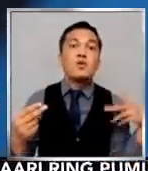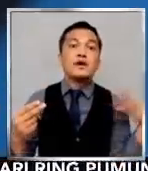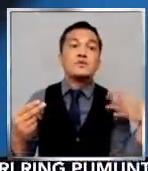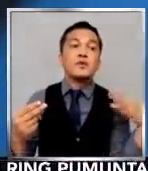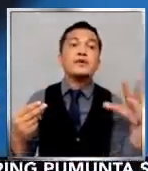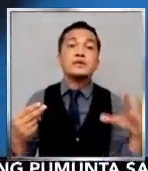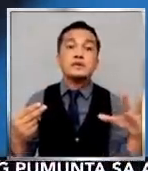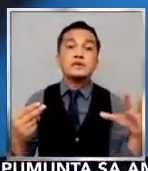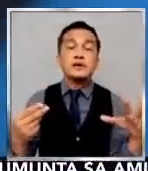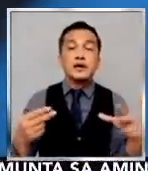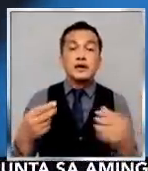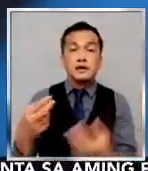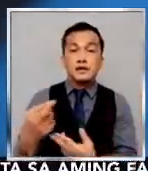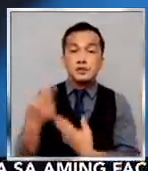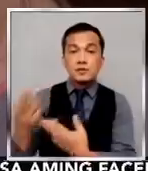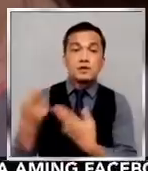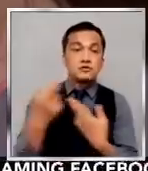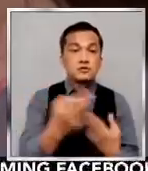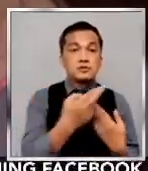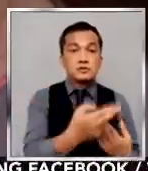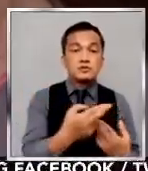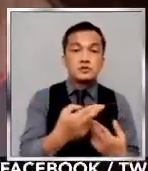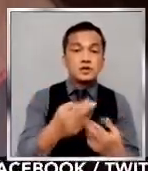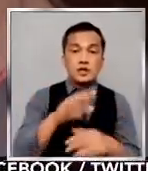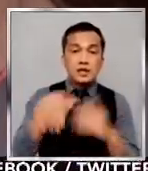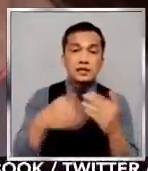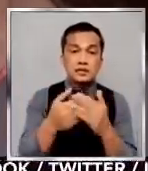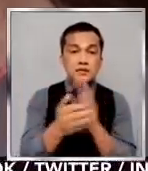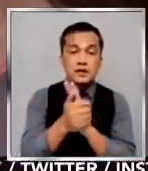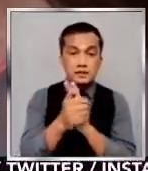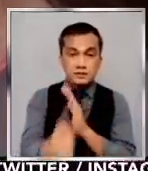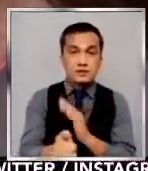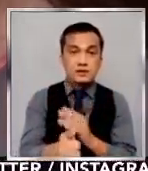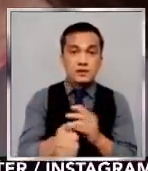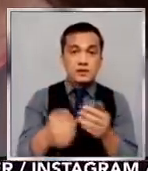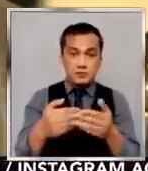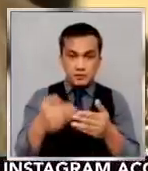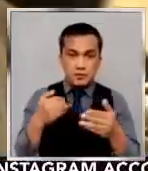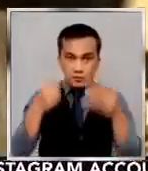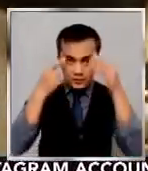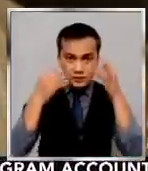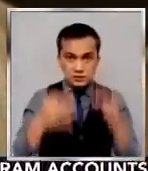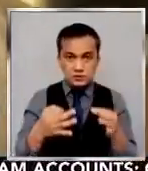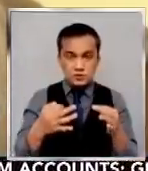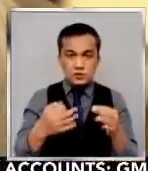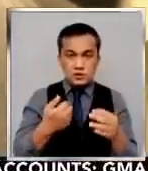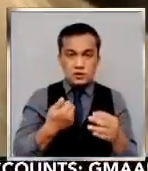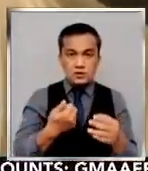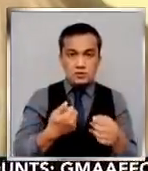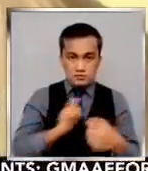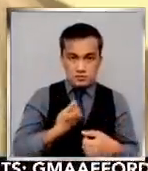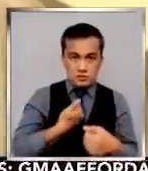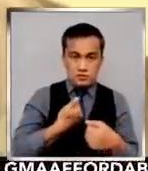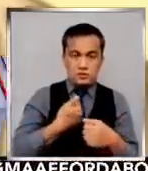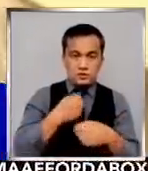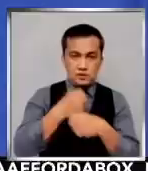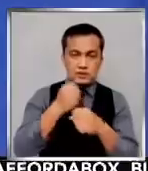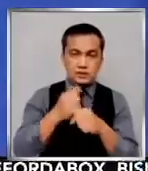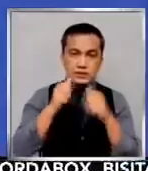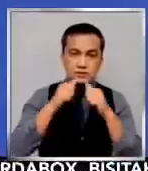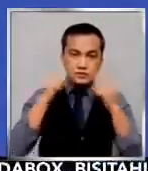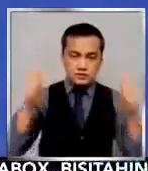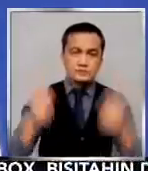ng kinukonsulta nilang vaccine experts bago magdesisyon at gumawa ng anunsyo kaugnay nito. Katrina